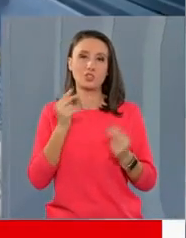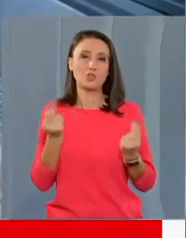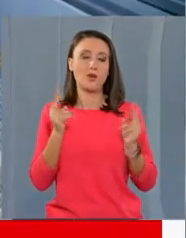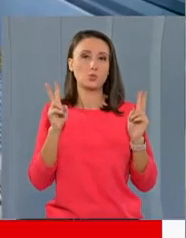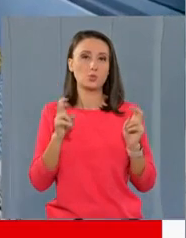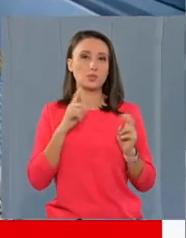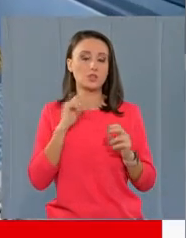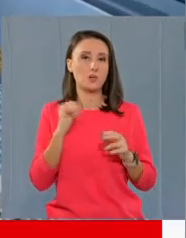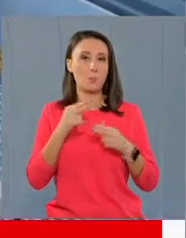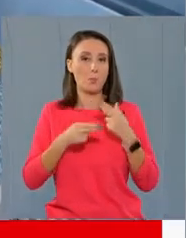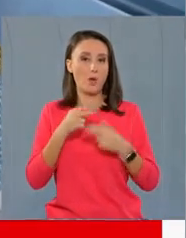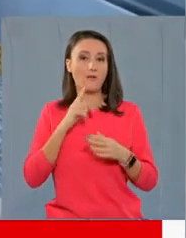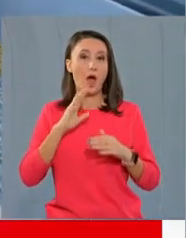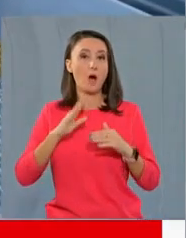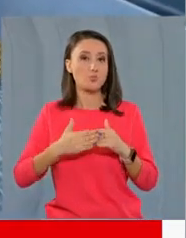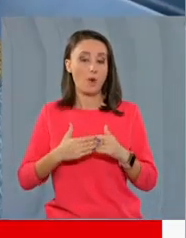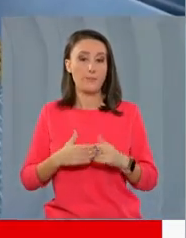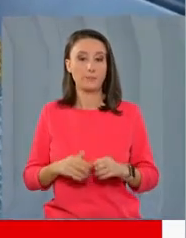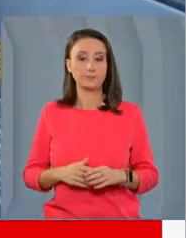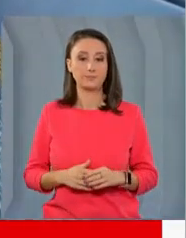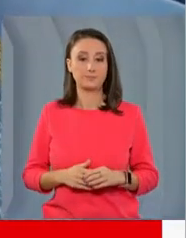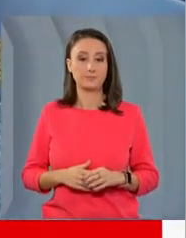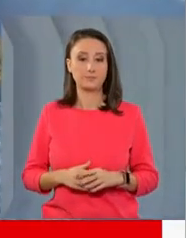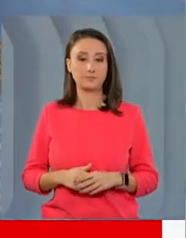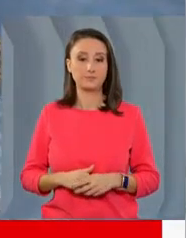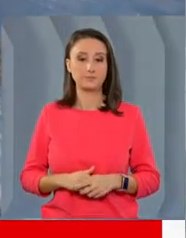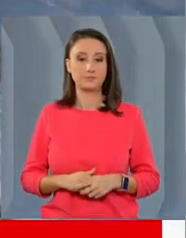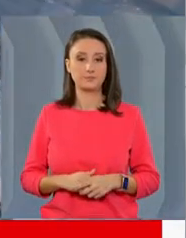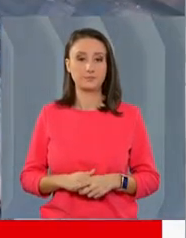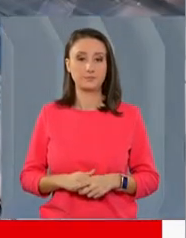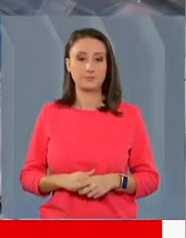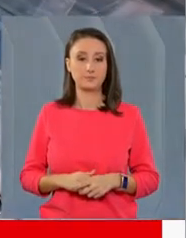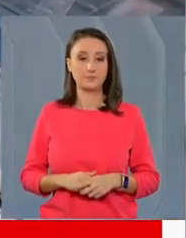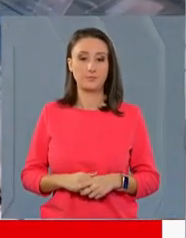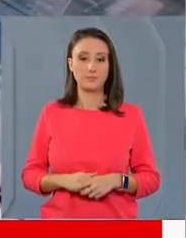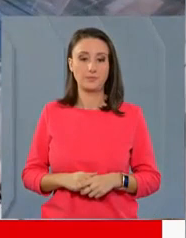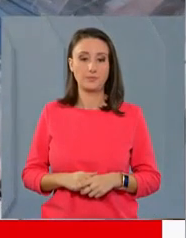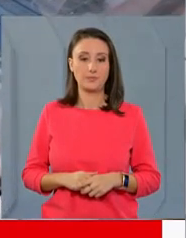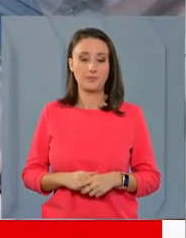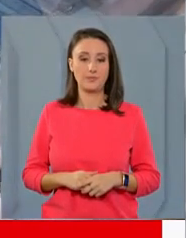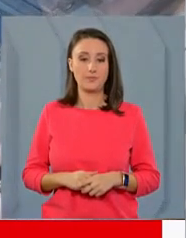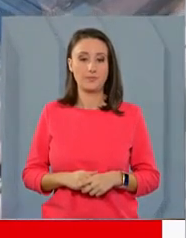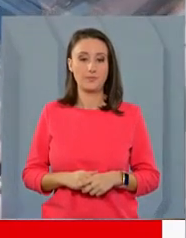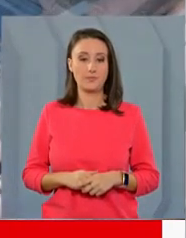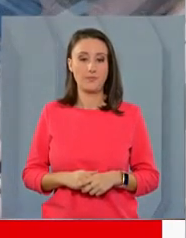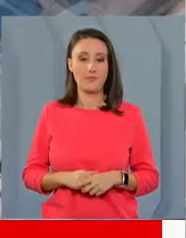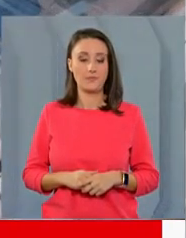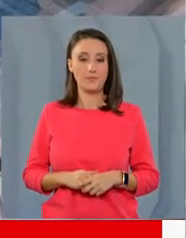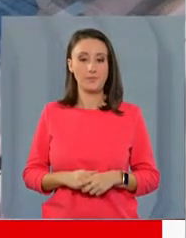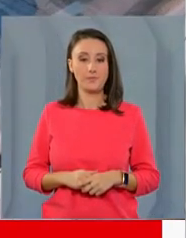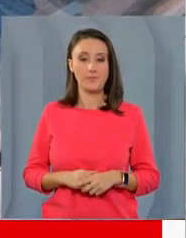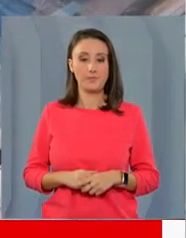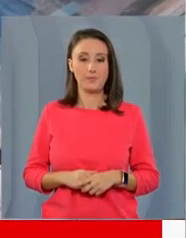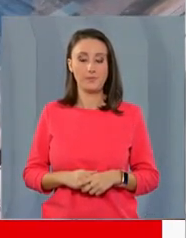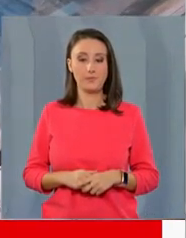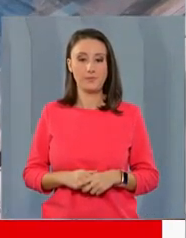infecție pentru cei care sunt apropiați. Domnule doctor, ați pomenit și dumneavoastră despre o afirmație pe care a făcut-o un expert german